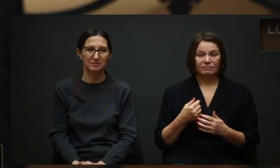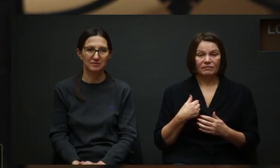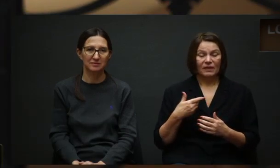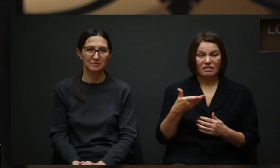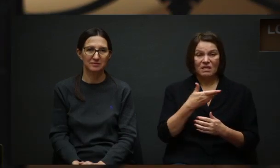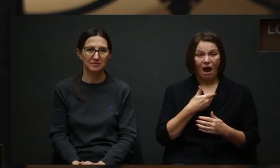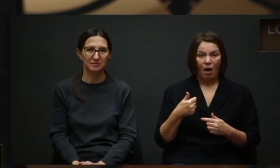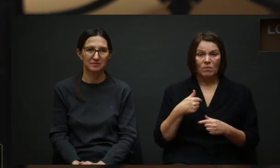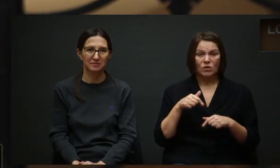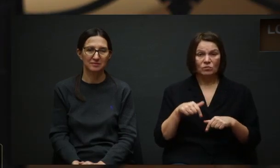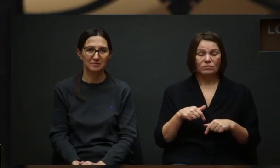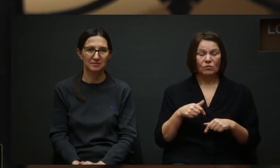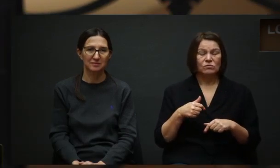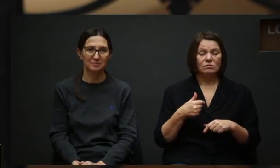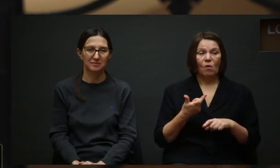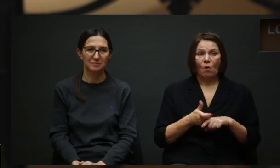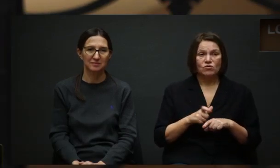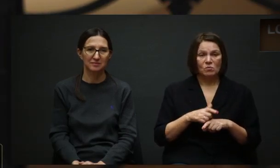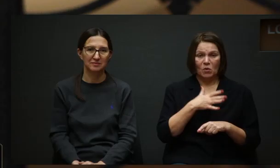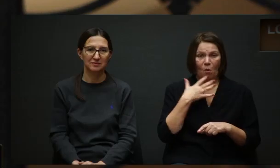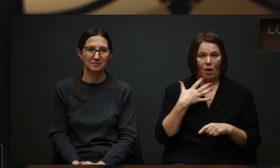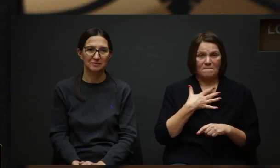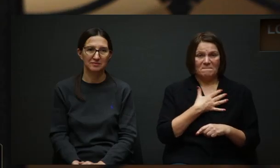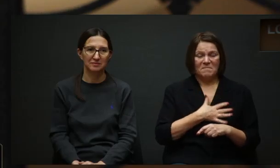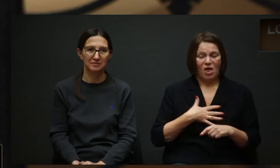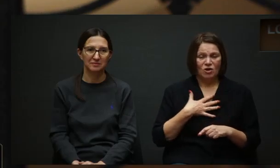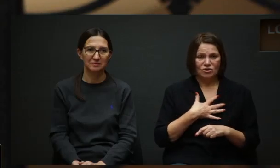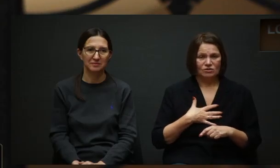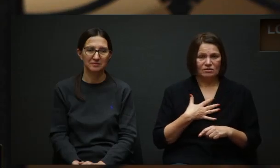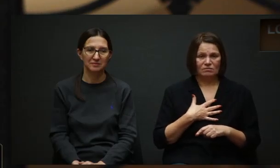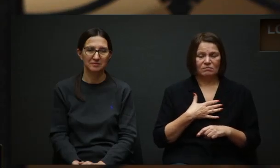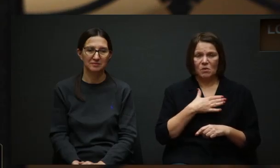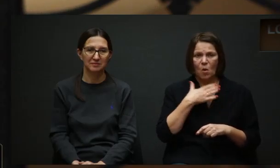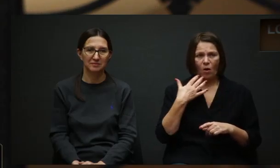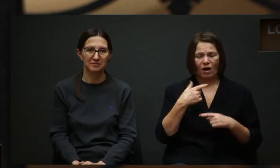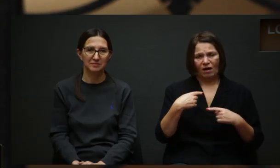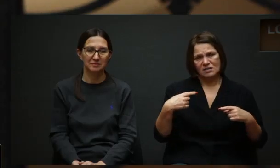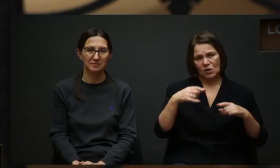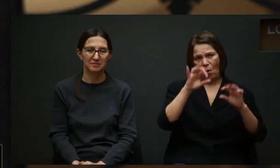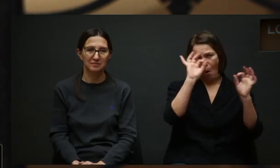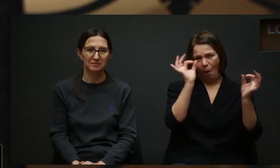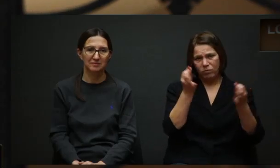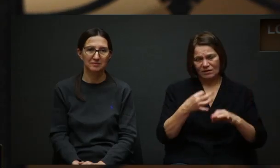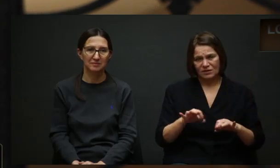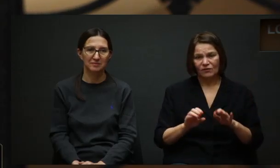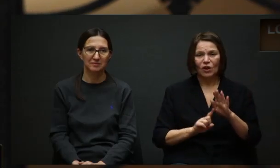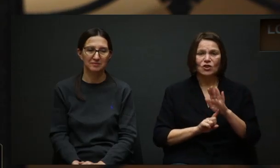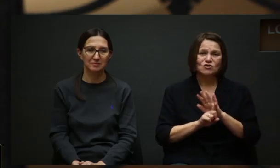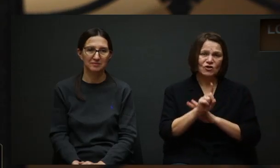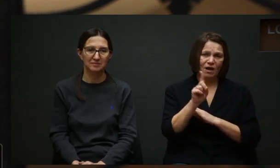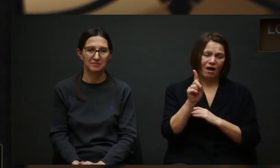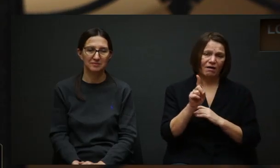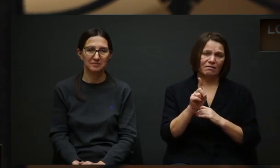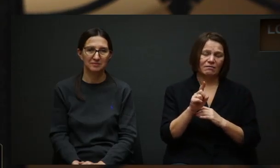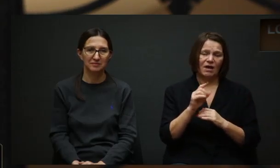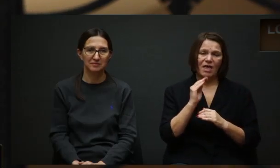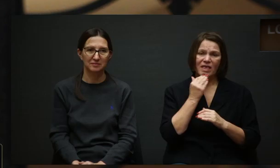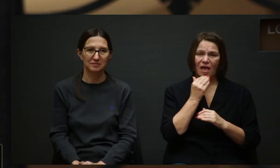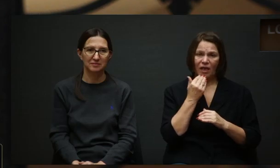как сказать, пережито очень много образов, начиная там с